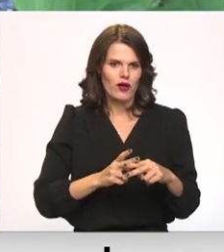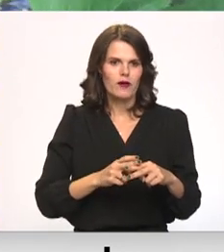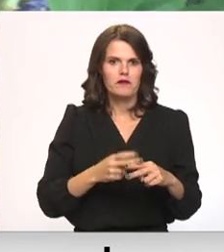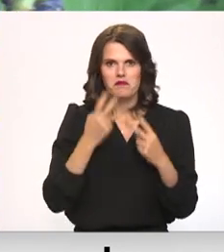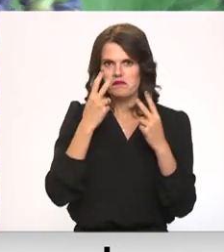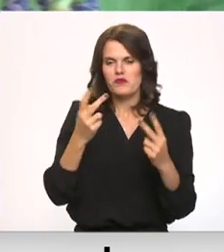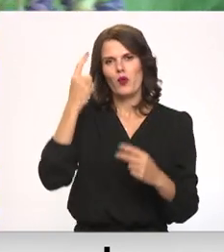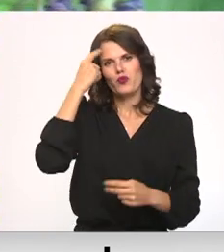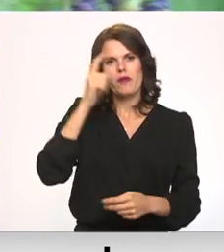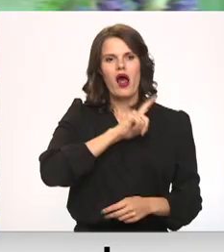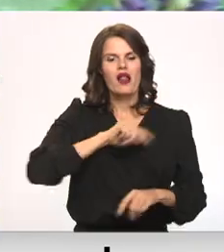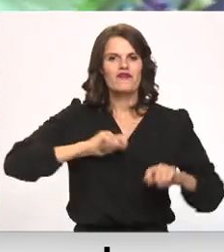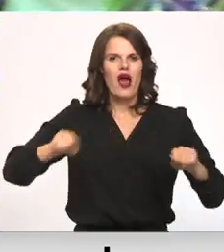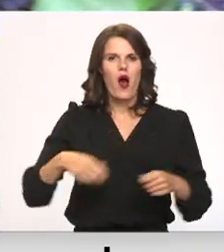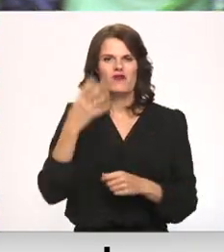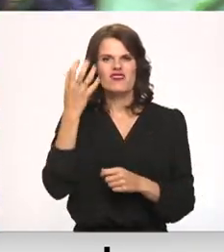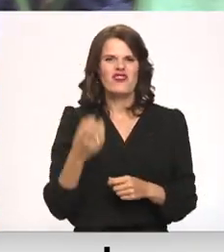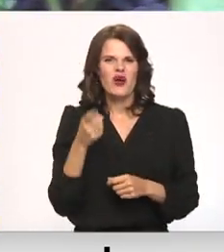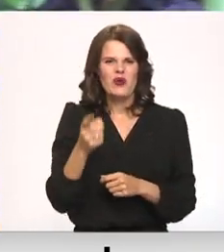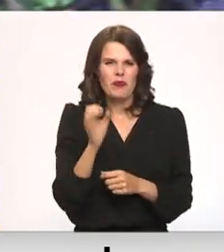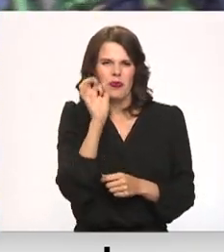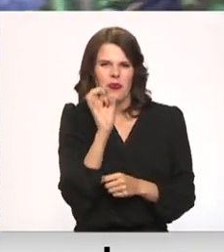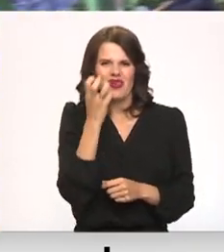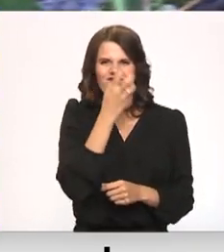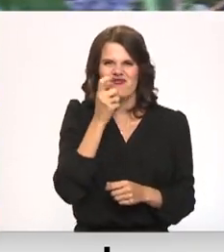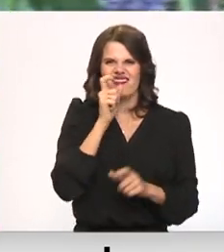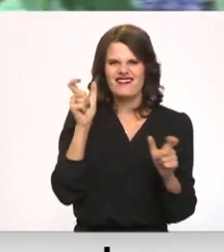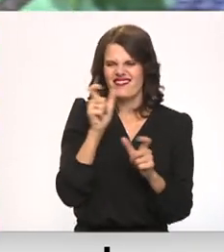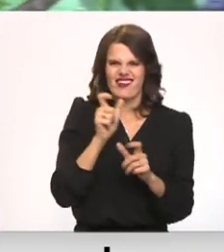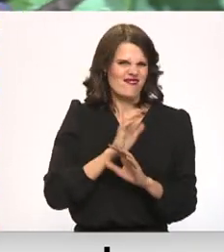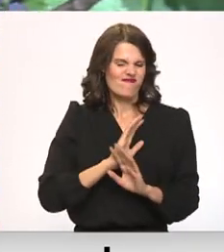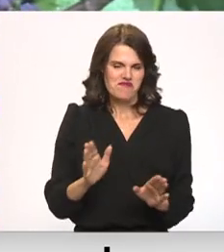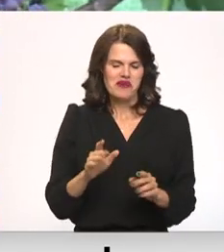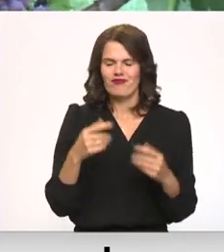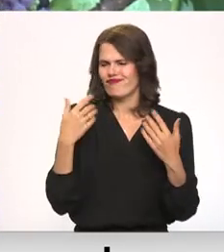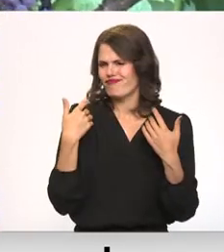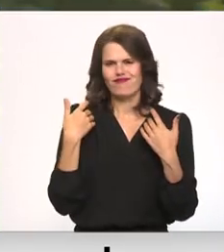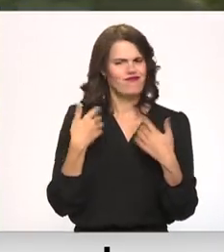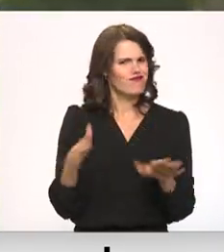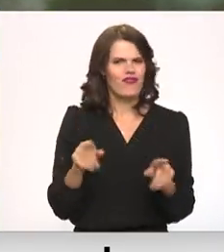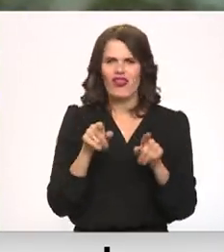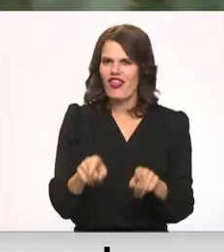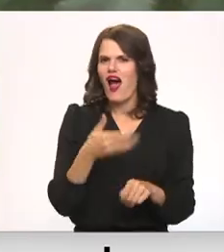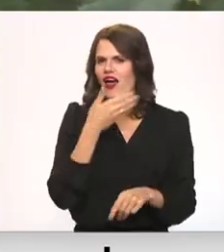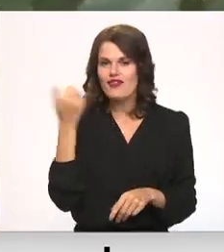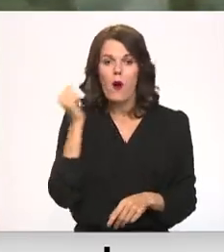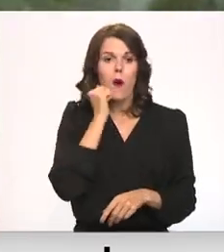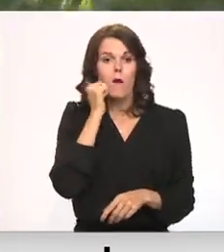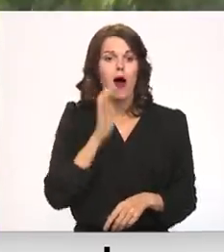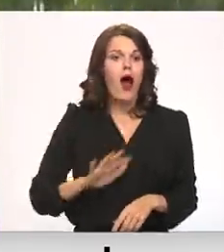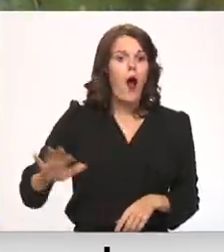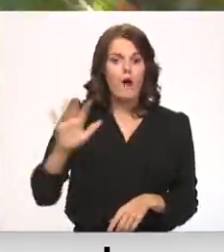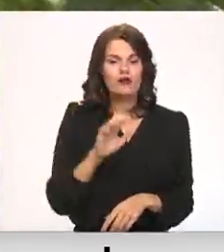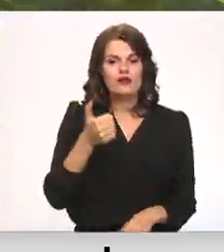Priekšstats, ka Latvijā audzētās vīnogas ir sīkas, skābas, zilas odziņas, jau sen esot maldīgs. Tepat Bauskas pievārtē